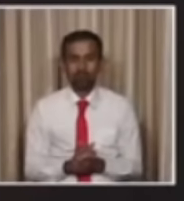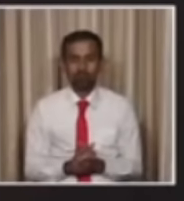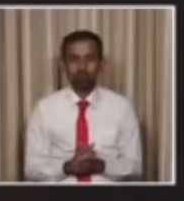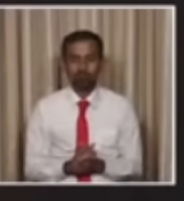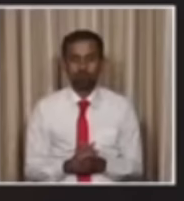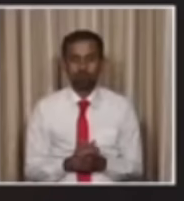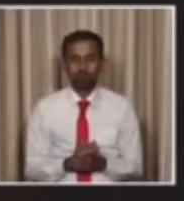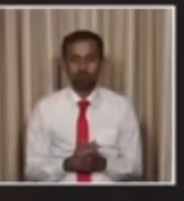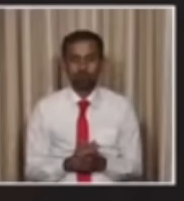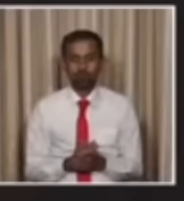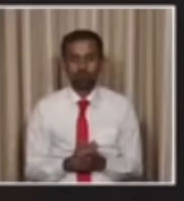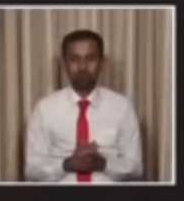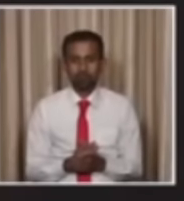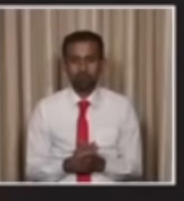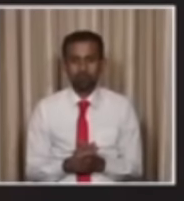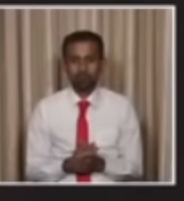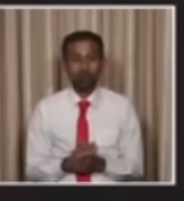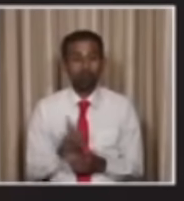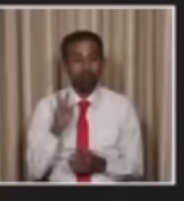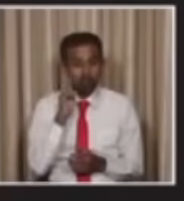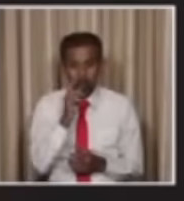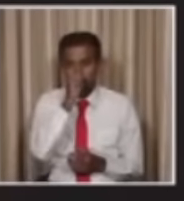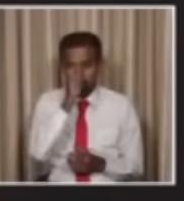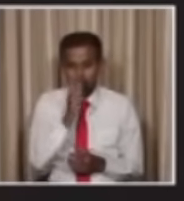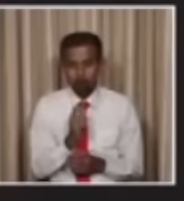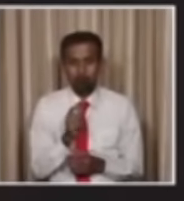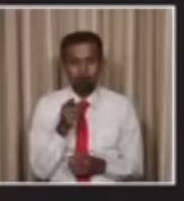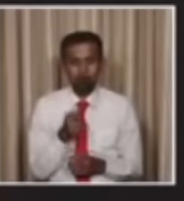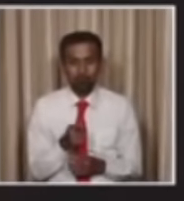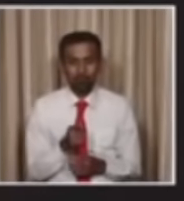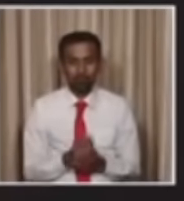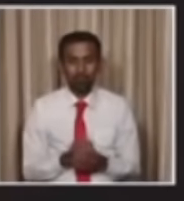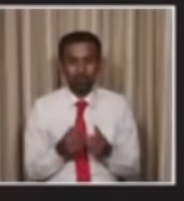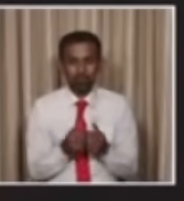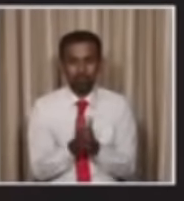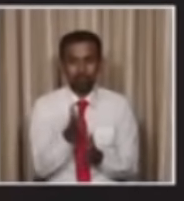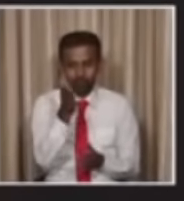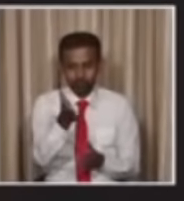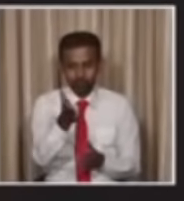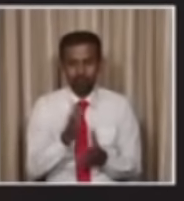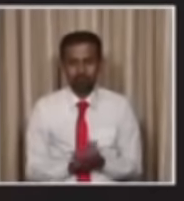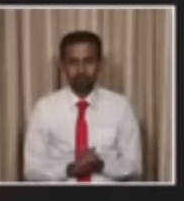අර මූලාසනයේ මන්ත්‍රීතුමනි රනිල් වික්‍රමසිංහ මහත්තයාටයි තමුන්නාසලටයි